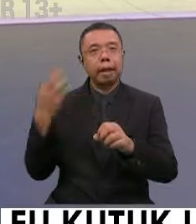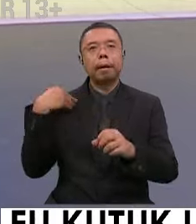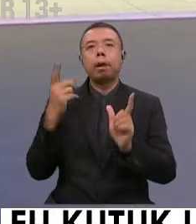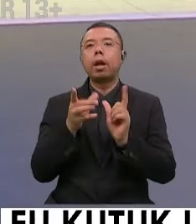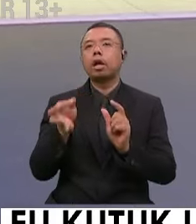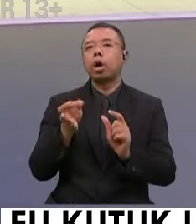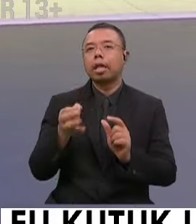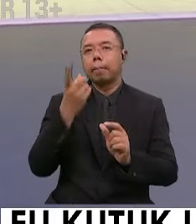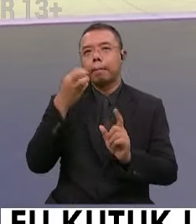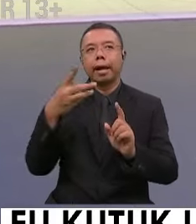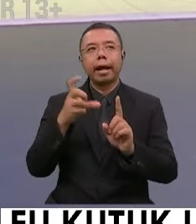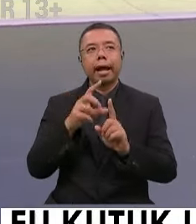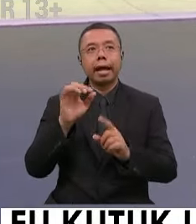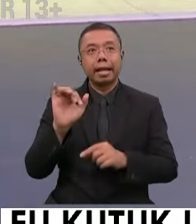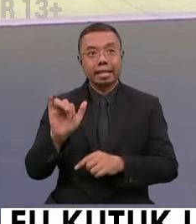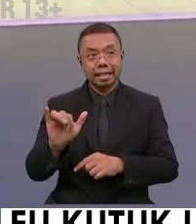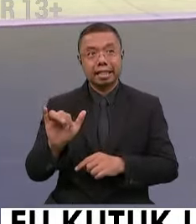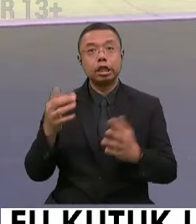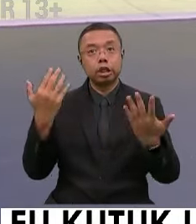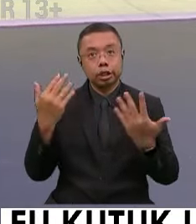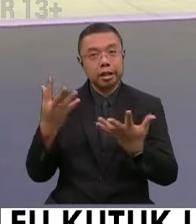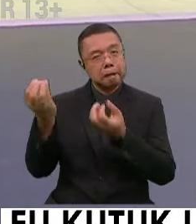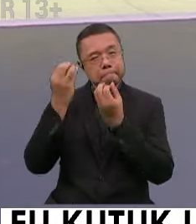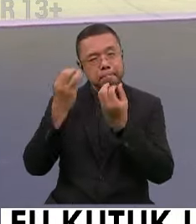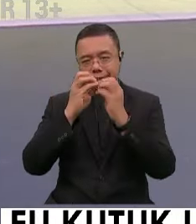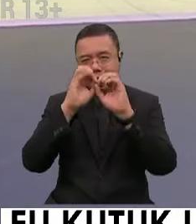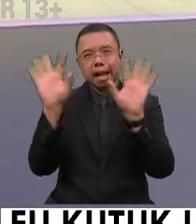Madiun Edi Suprianto sudah mencerahkan kami.